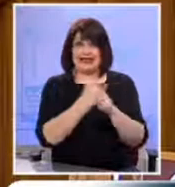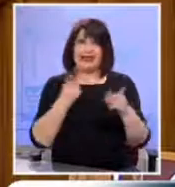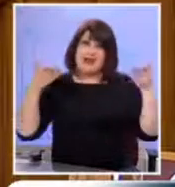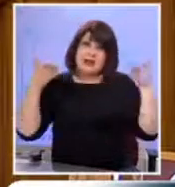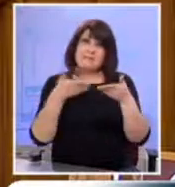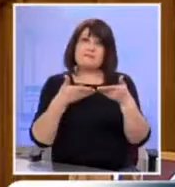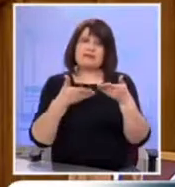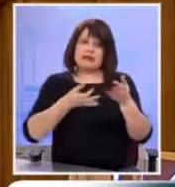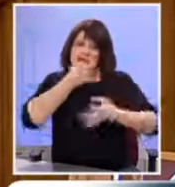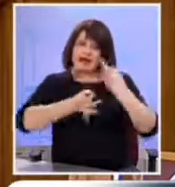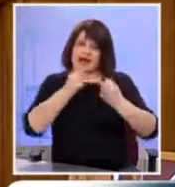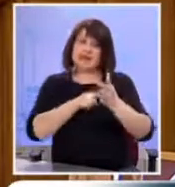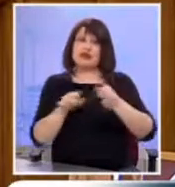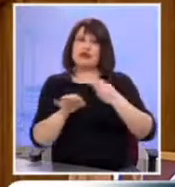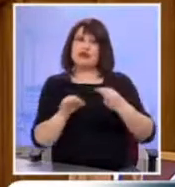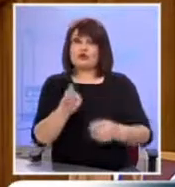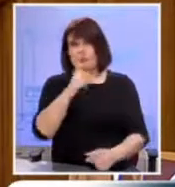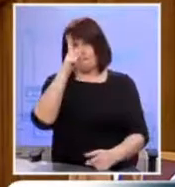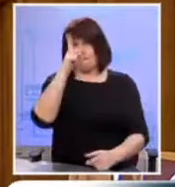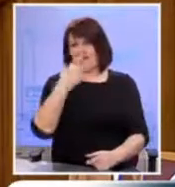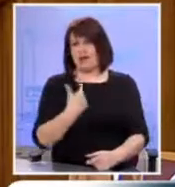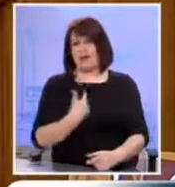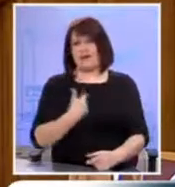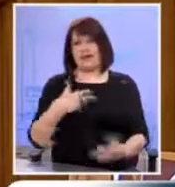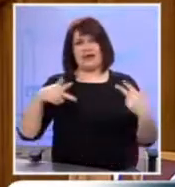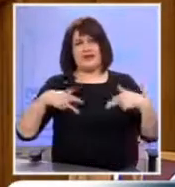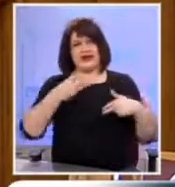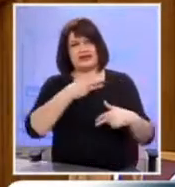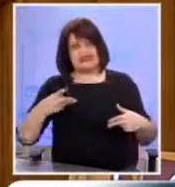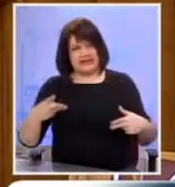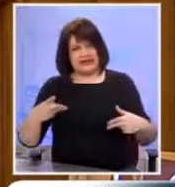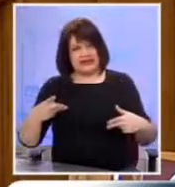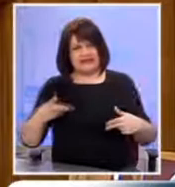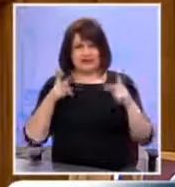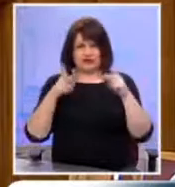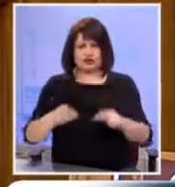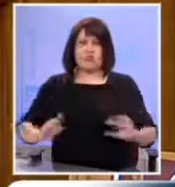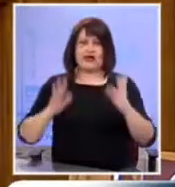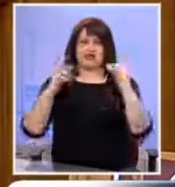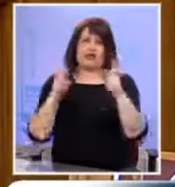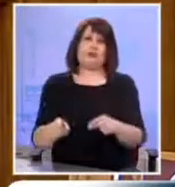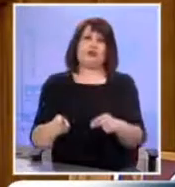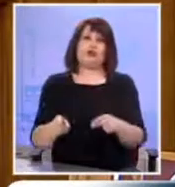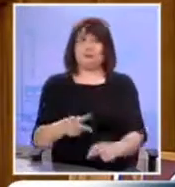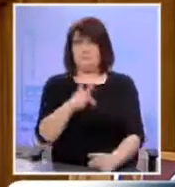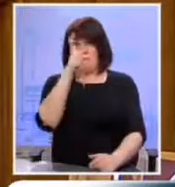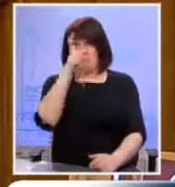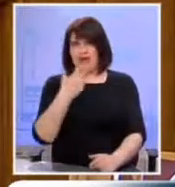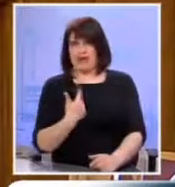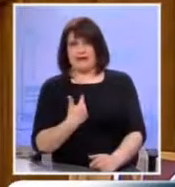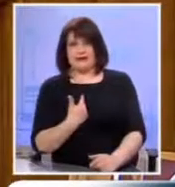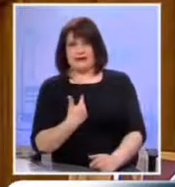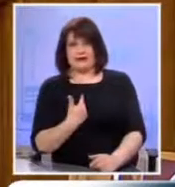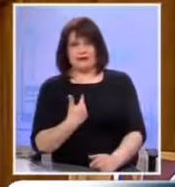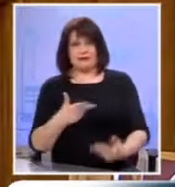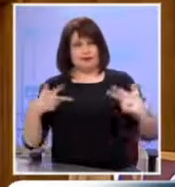συγκεκριμένο νομοσχέδιο. Είμαι πολύ περήφανη που αυτή εδώ η κυβέρνηση σταματά ένα πραξικόπημα. Είμαι πολύ περήφανη που αυτή